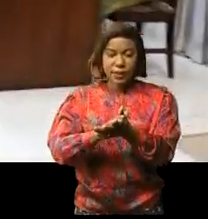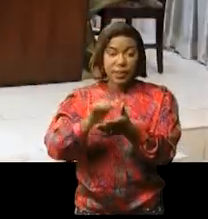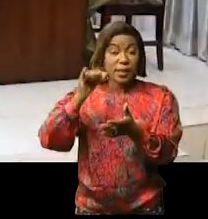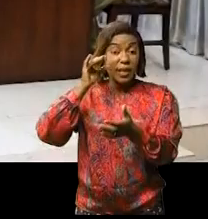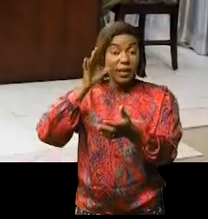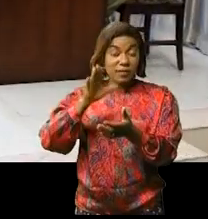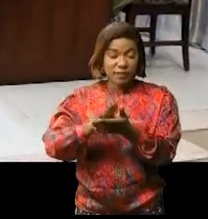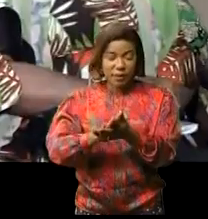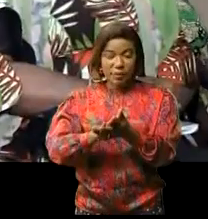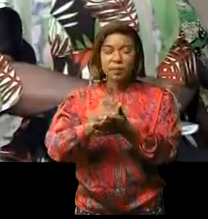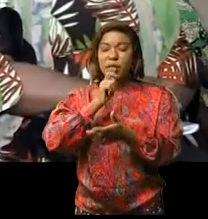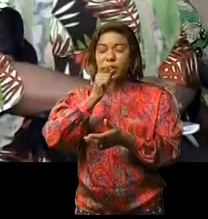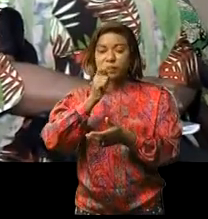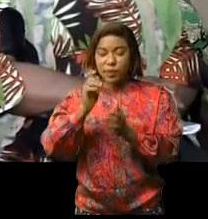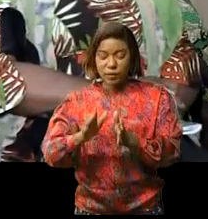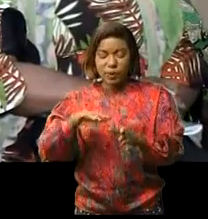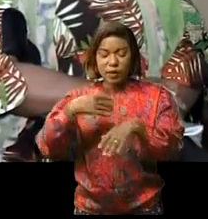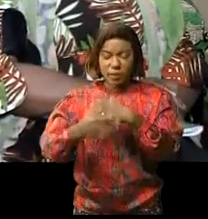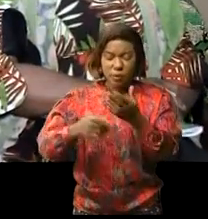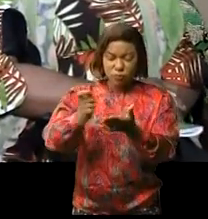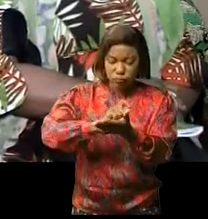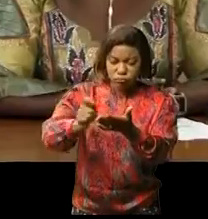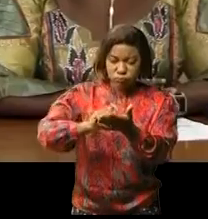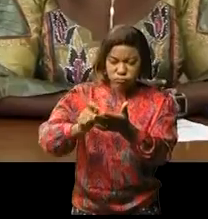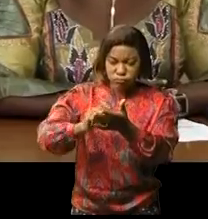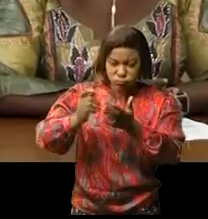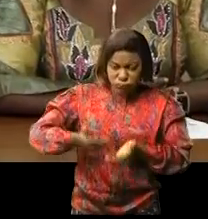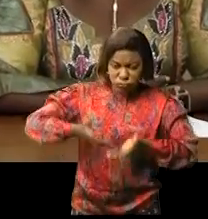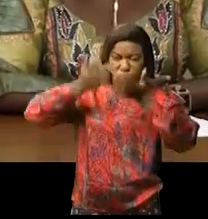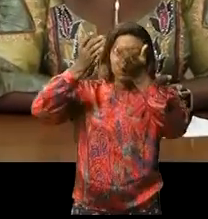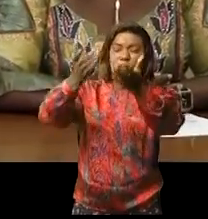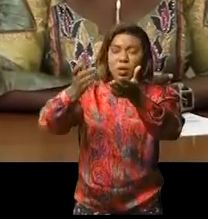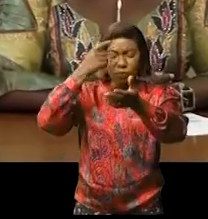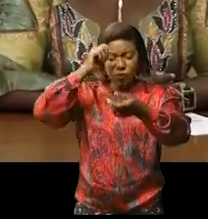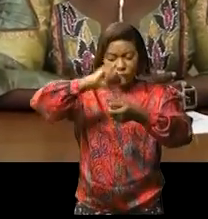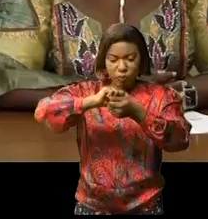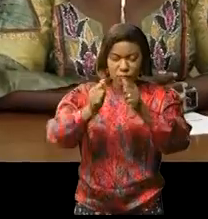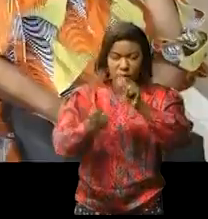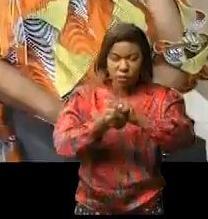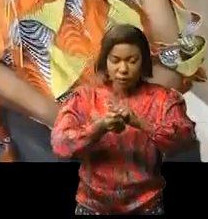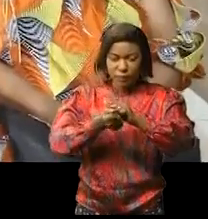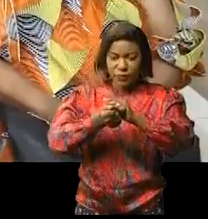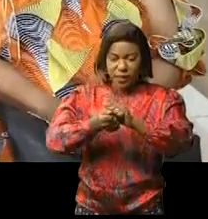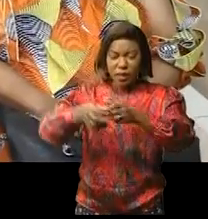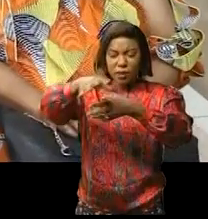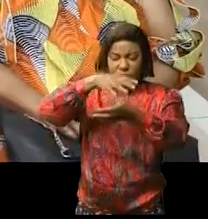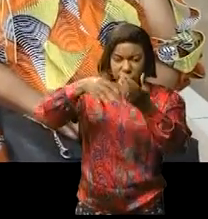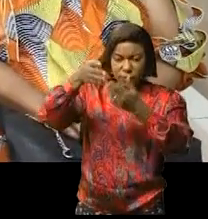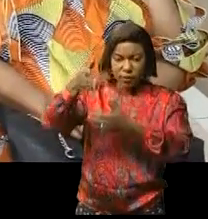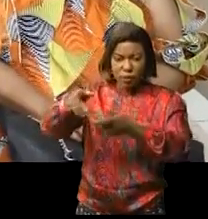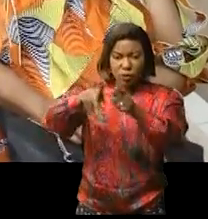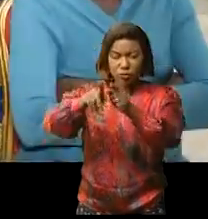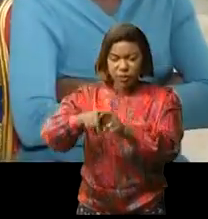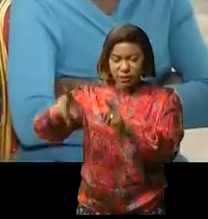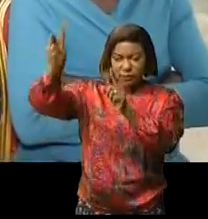réfléchir et faire le plaidoyer des recommandations sur la situation d'insécurité et des violences sexuelles basées sur le genre qui